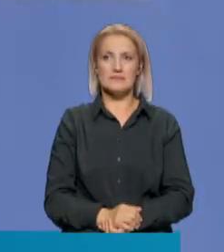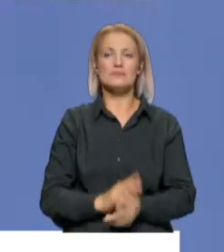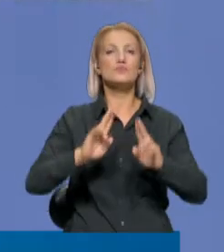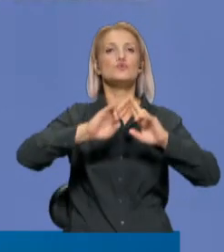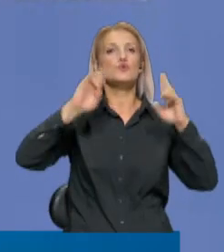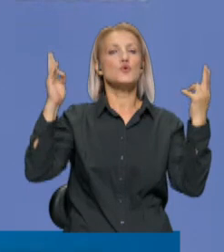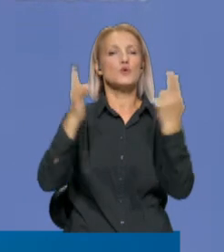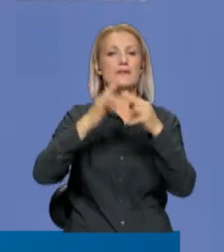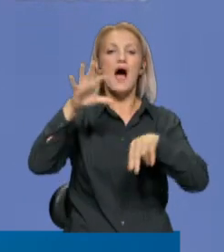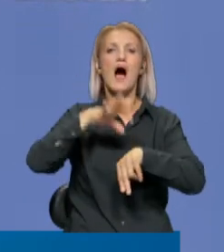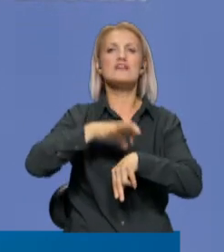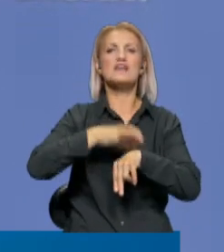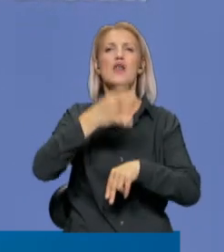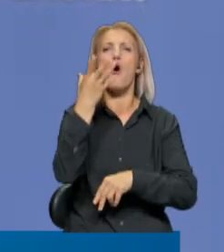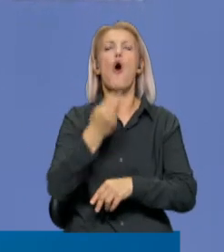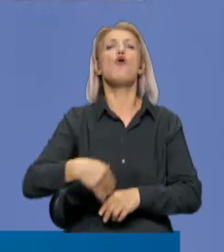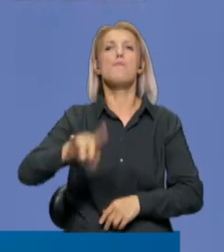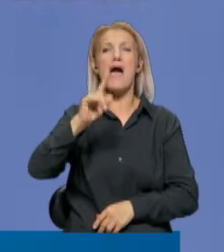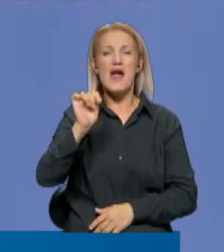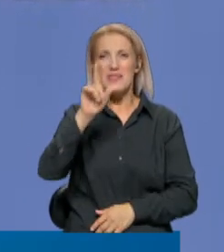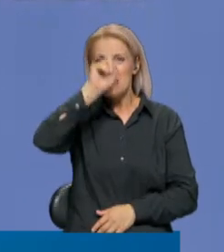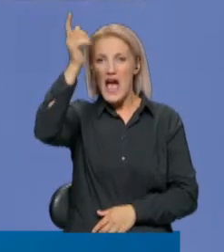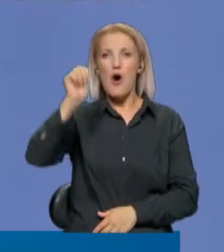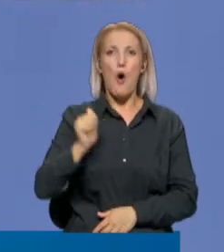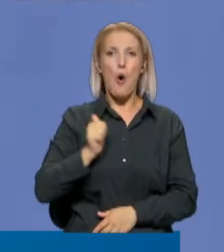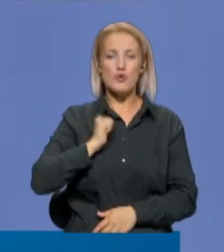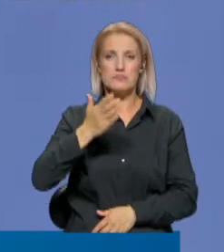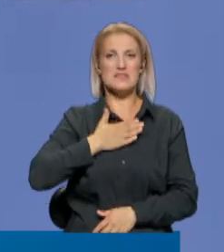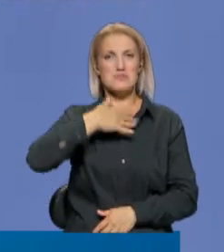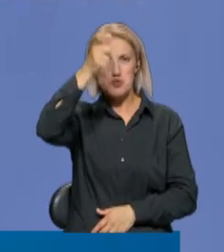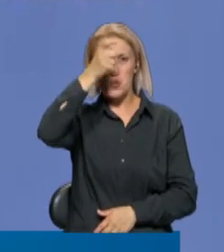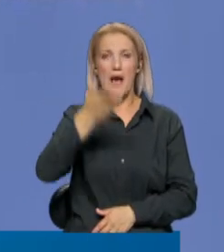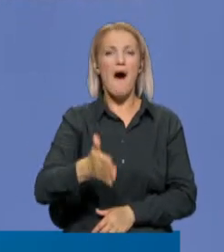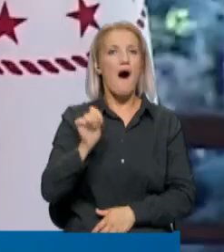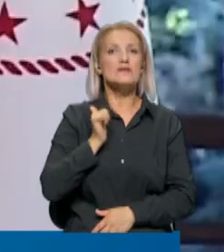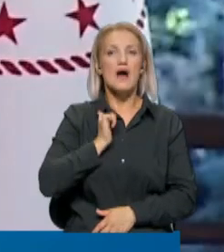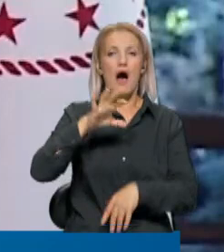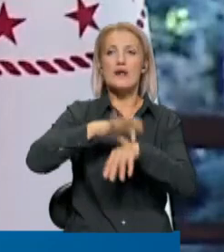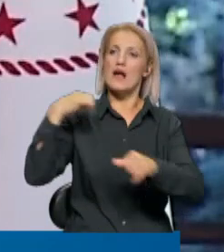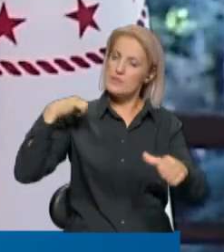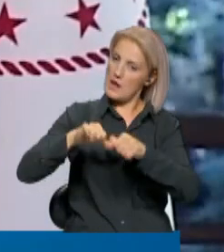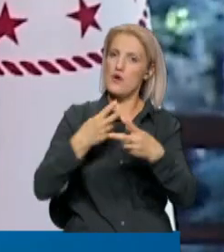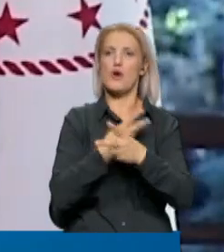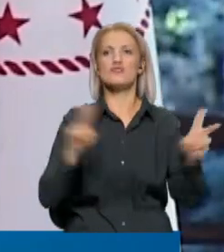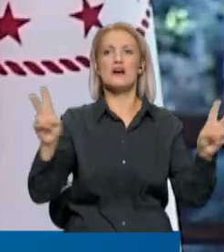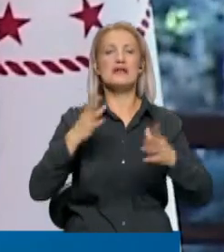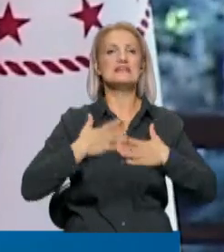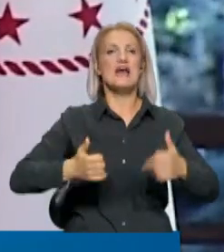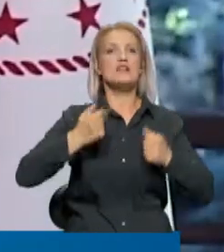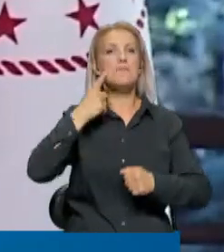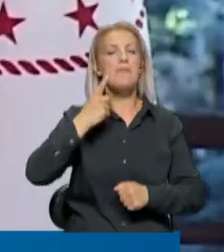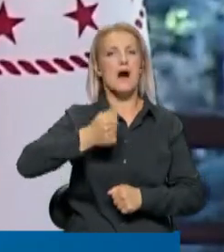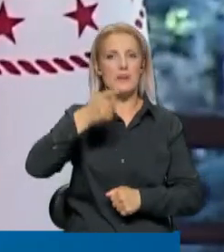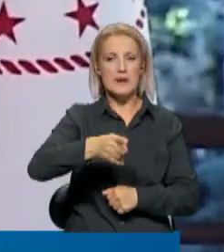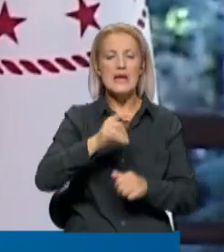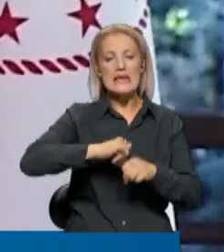Dünyada hastanesi olmayan tek ordu bizim ordumuz. Askeri hastaneleri yeniden açacağız. Sağlık Bakanımız başta olmak üzere Sağlık Bakanlığı'yla